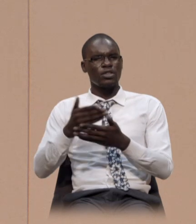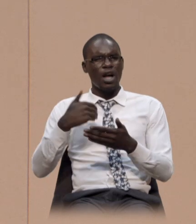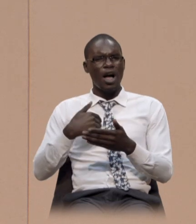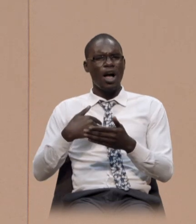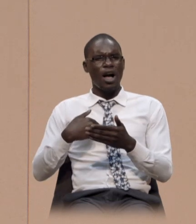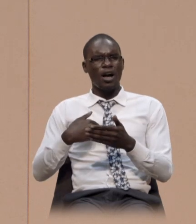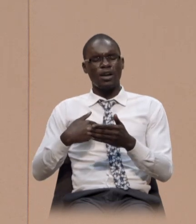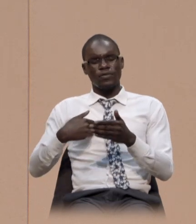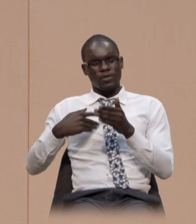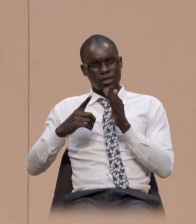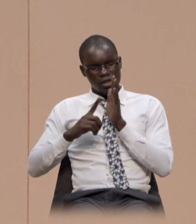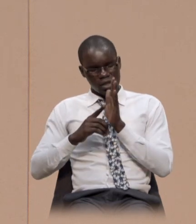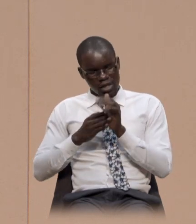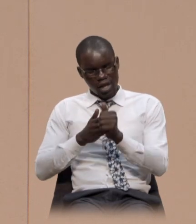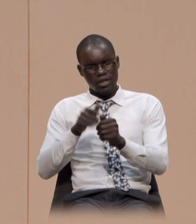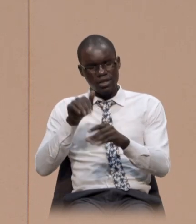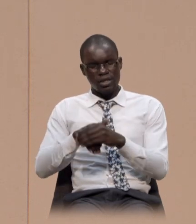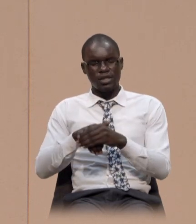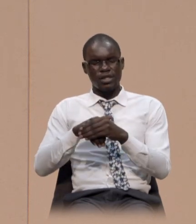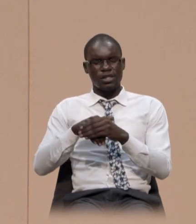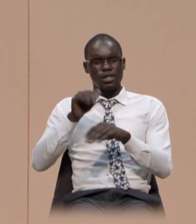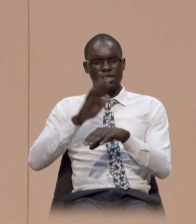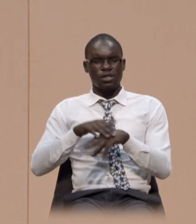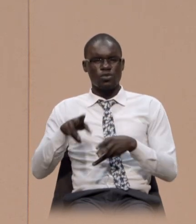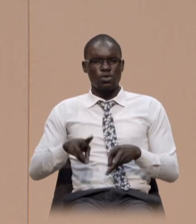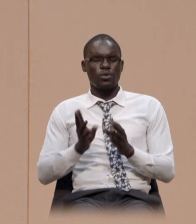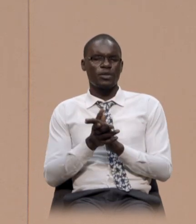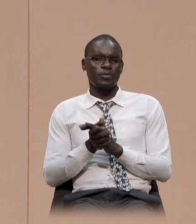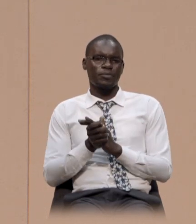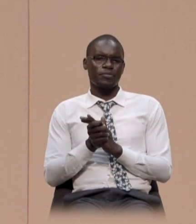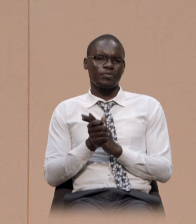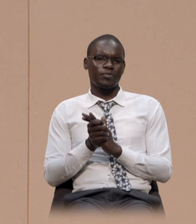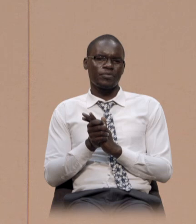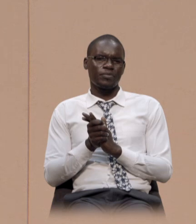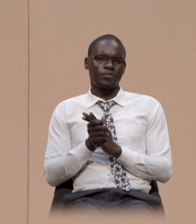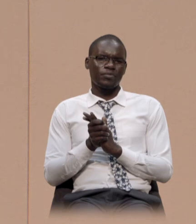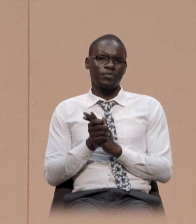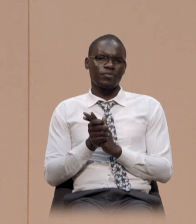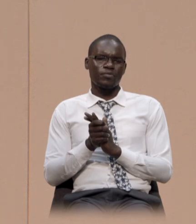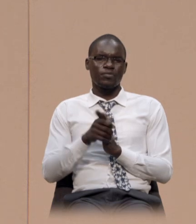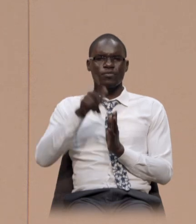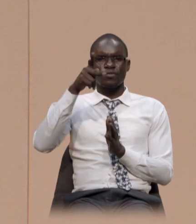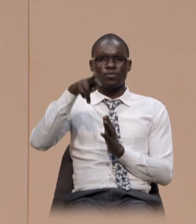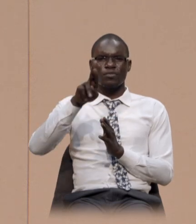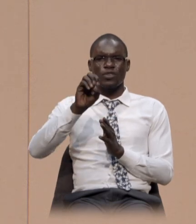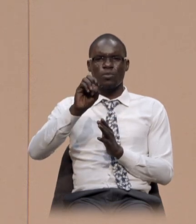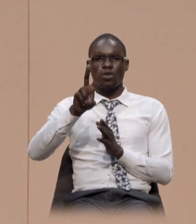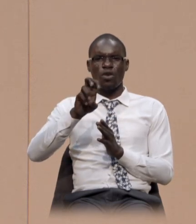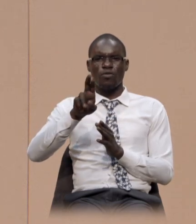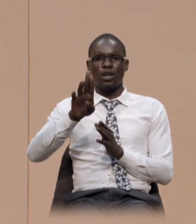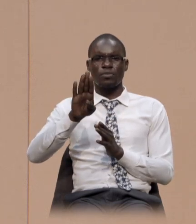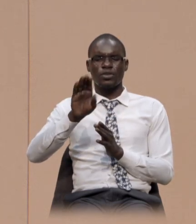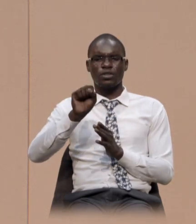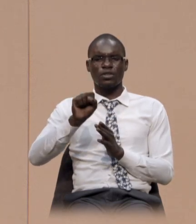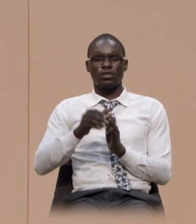umeongoza katika njia ya kiroho. Kitabu cha Methali 3:17, nataka nisome. Na wewe